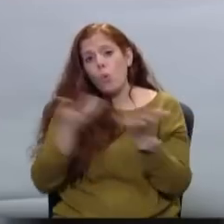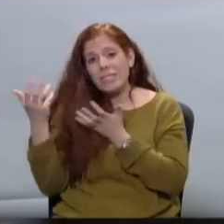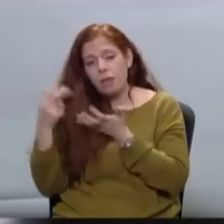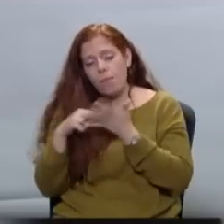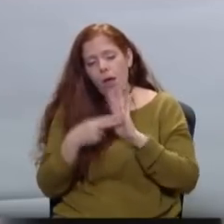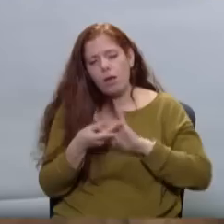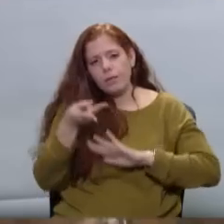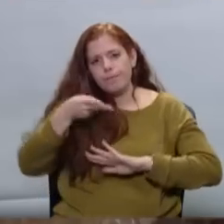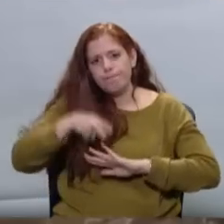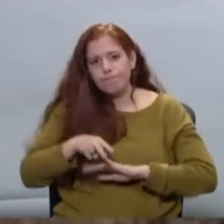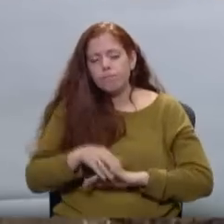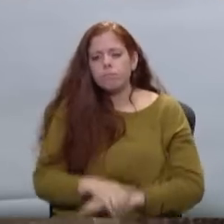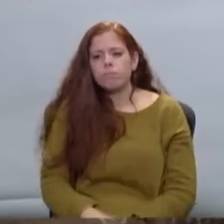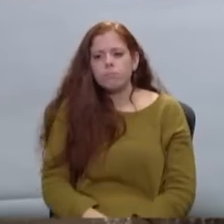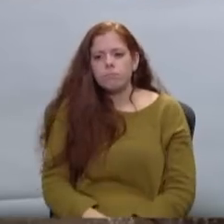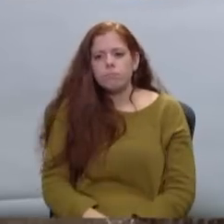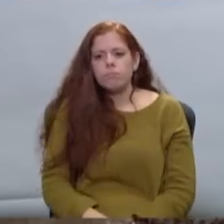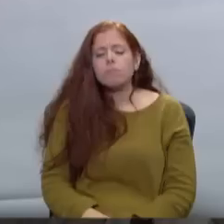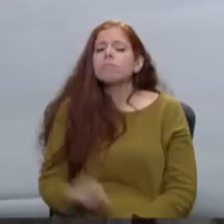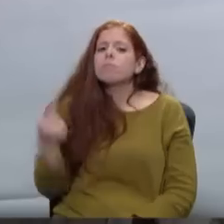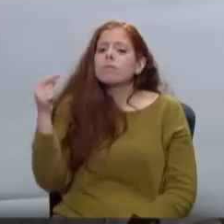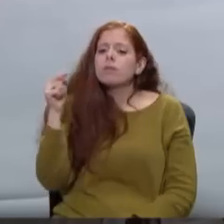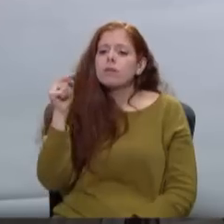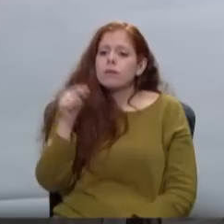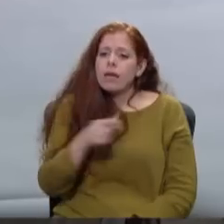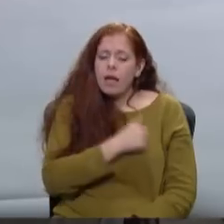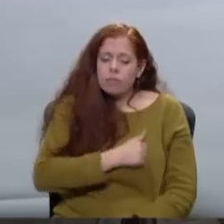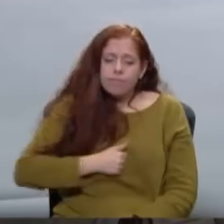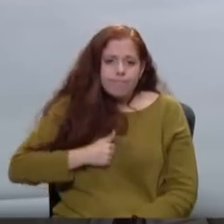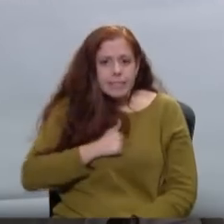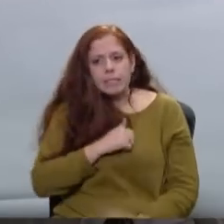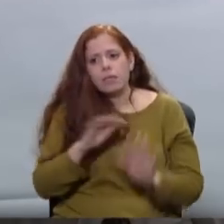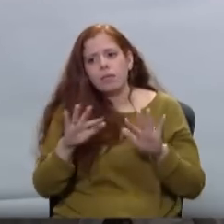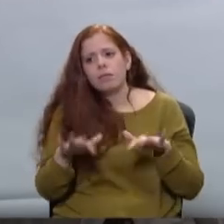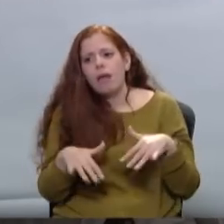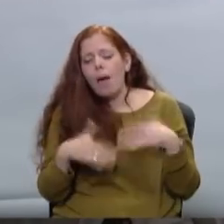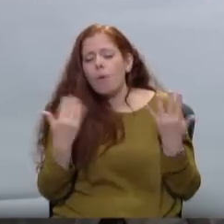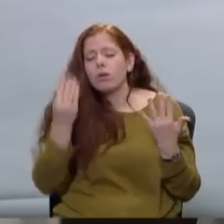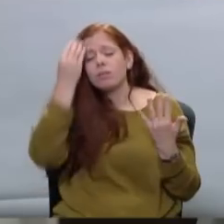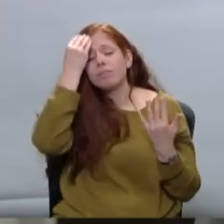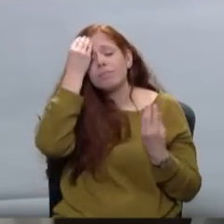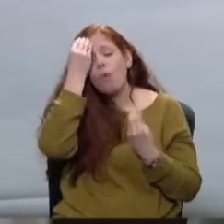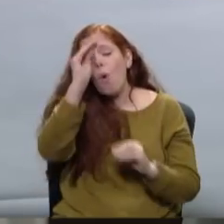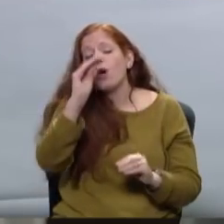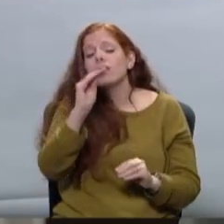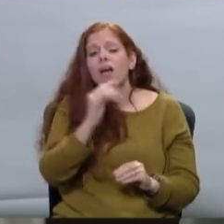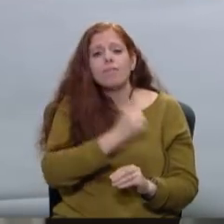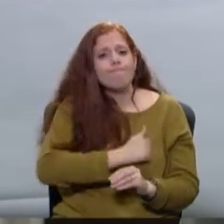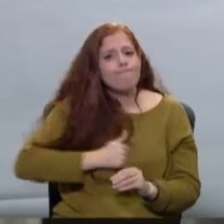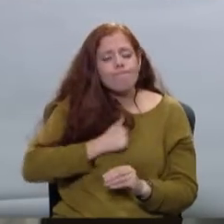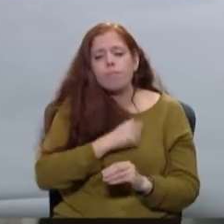חיים. שגב שלום לצערי הבוקר על הודעה מאוד מצערת, על מותה של